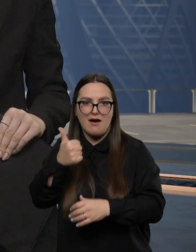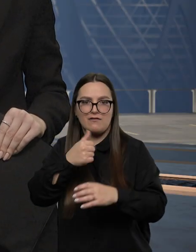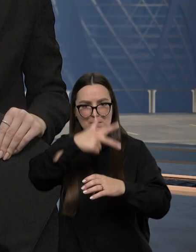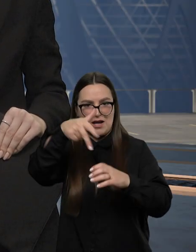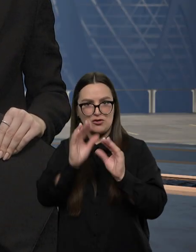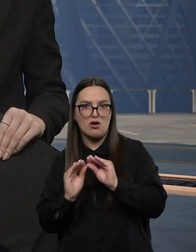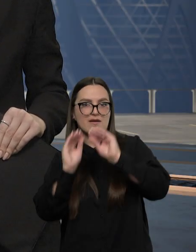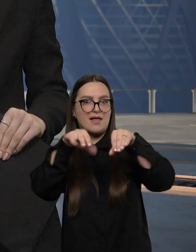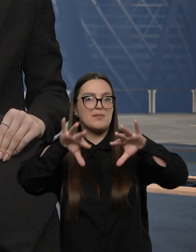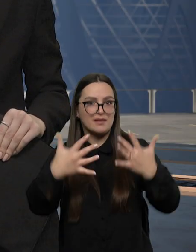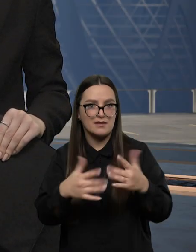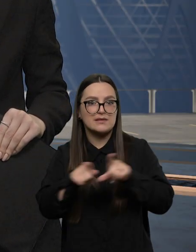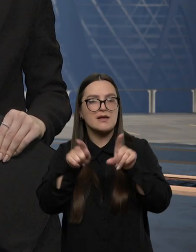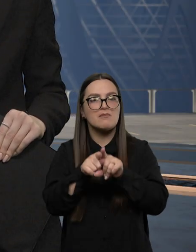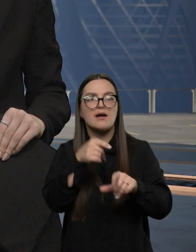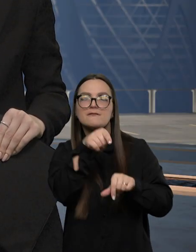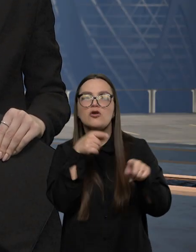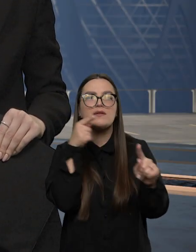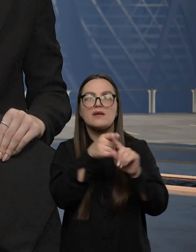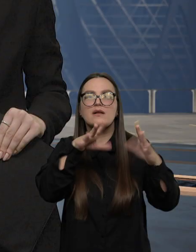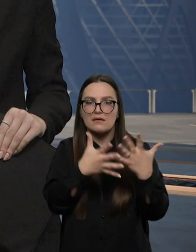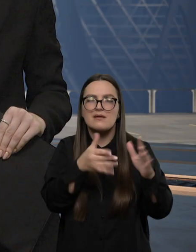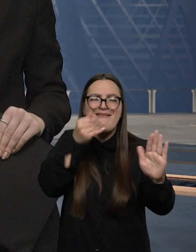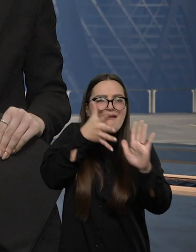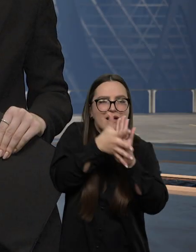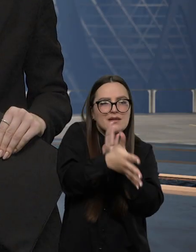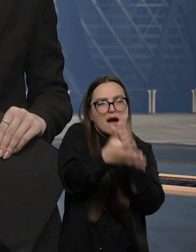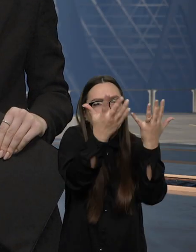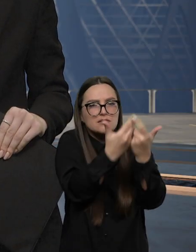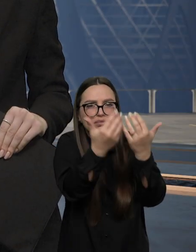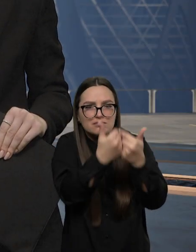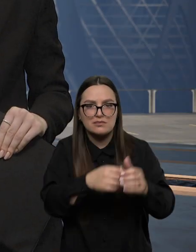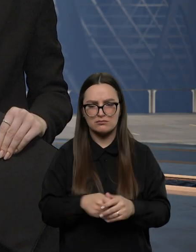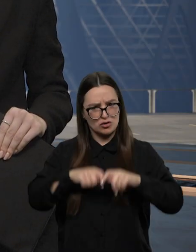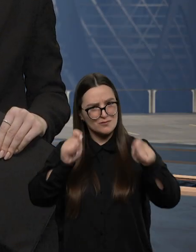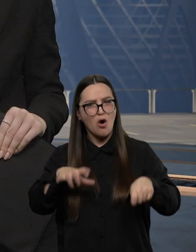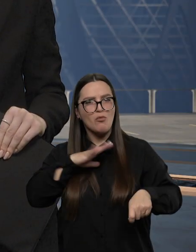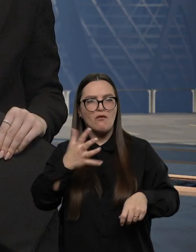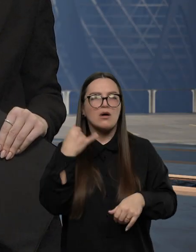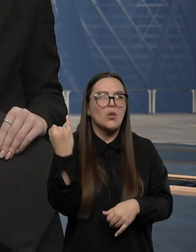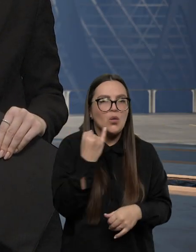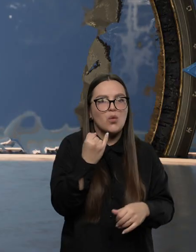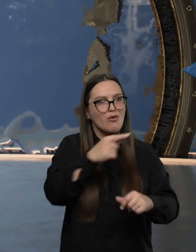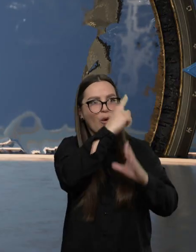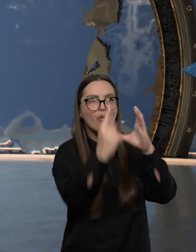į skraidančius palydovus ir matuoti kosminę radiaciją. Iš pradžių man buvo įdomu tik matuoti kosminę